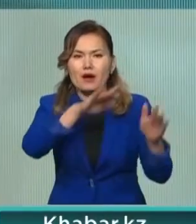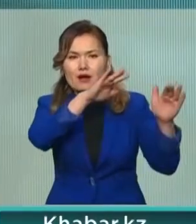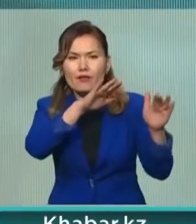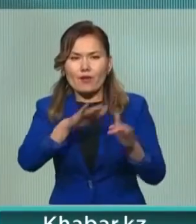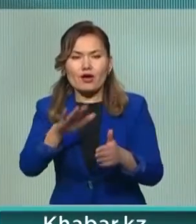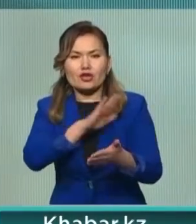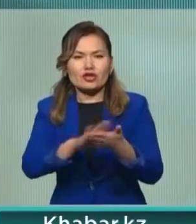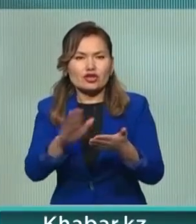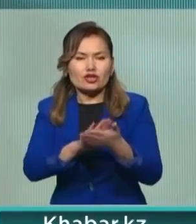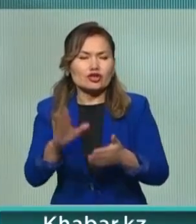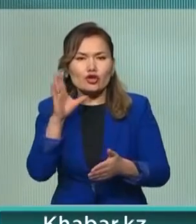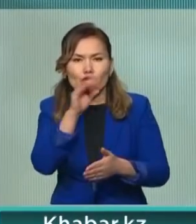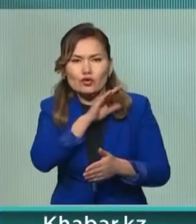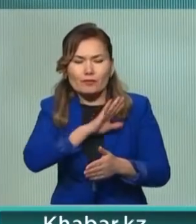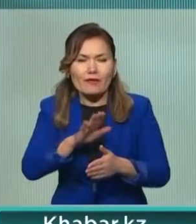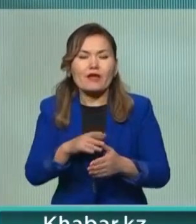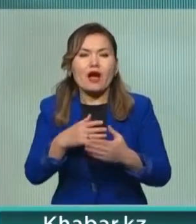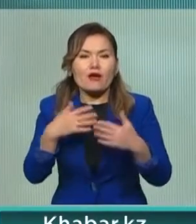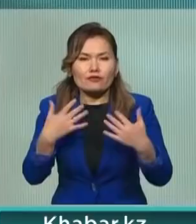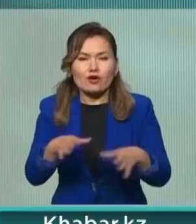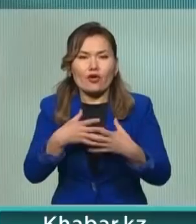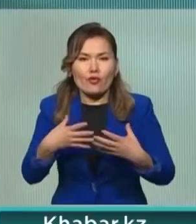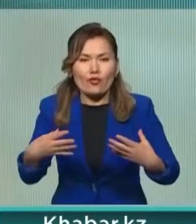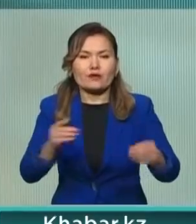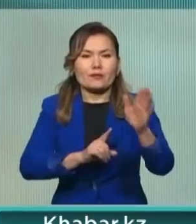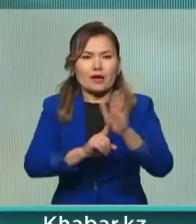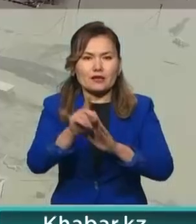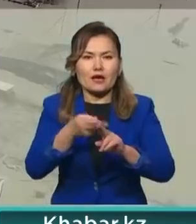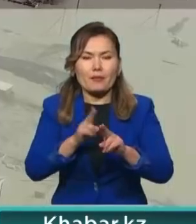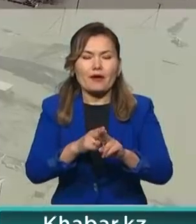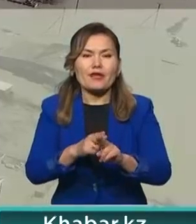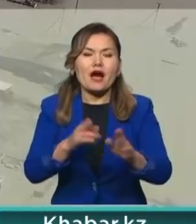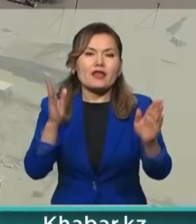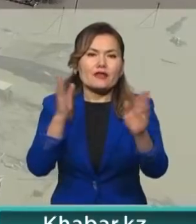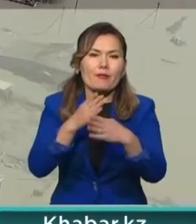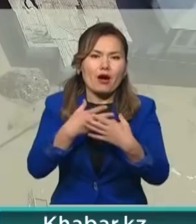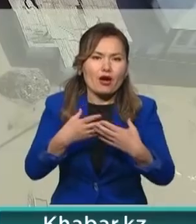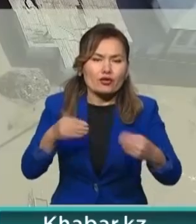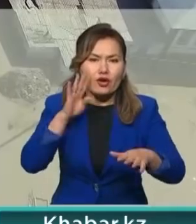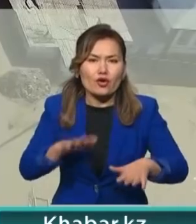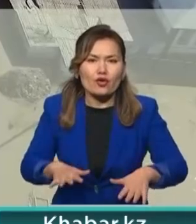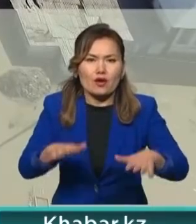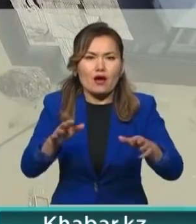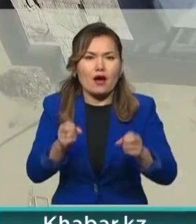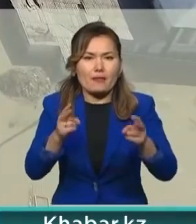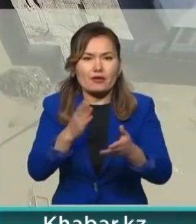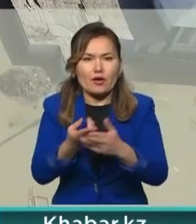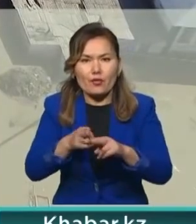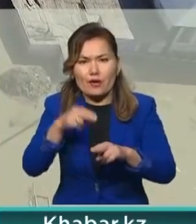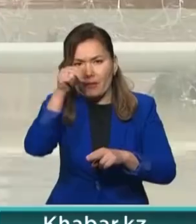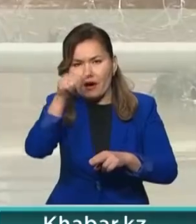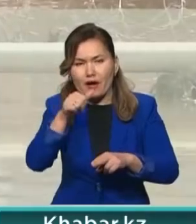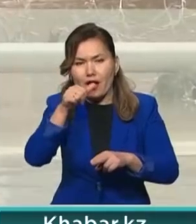Қалыңғармен әлек болып жүргенде көктем деп жетті. Көктем келді дегенше табиғаттың тағы бір қатаң сыны келді дей беріңіз. Биыл